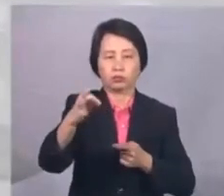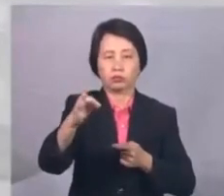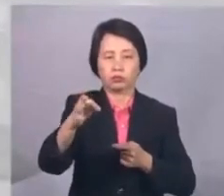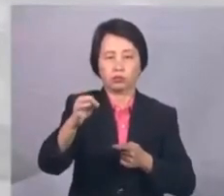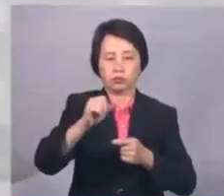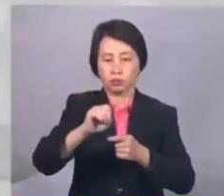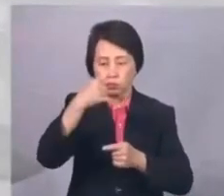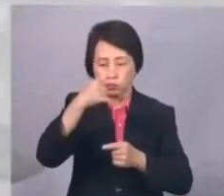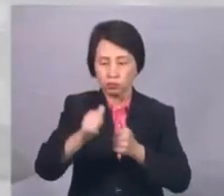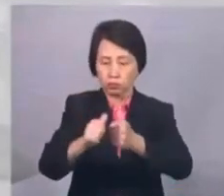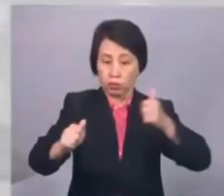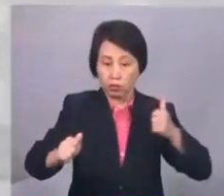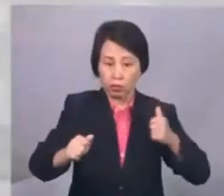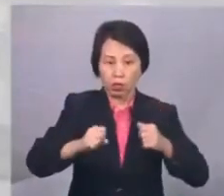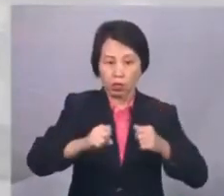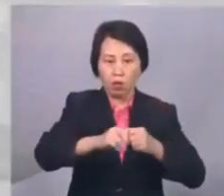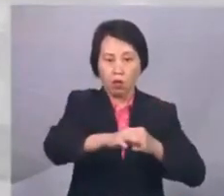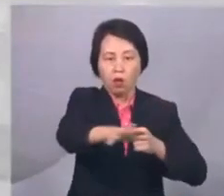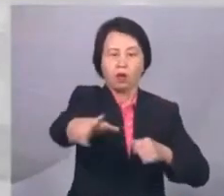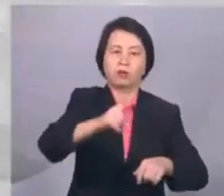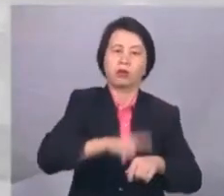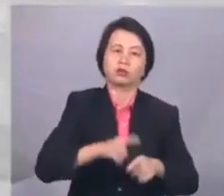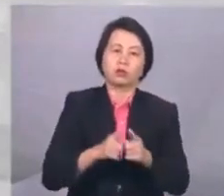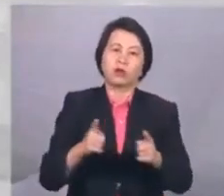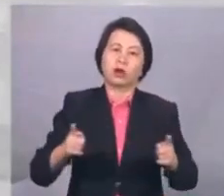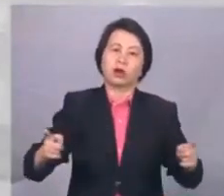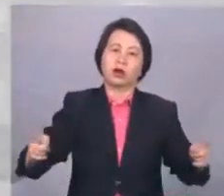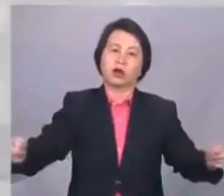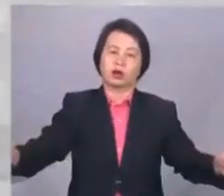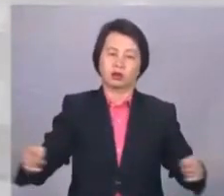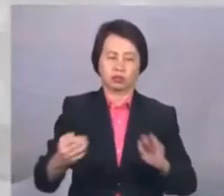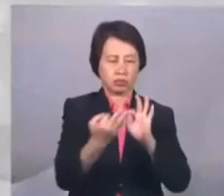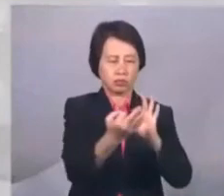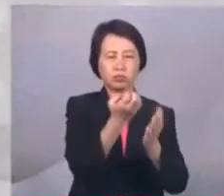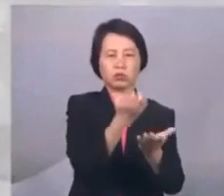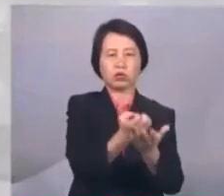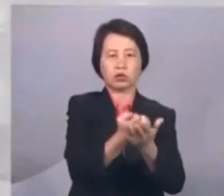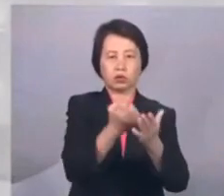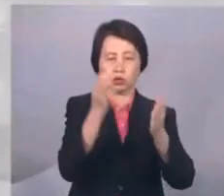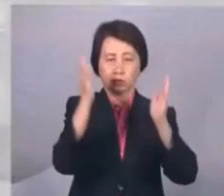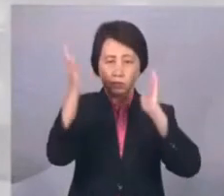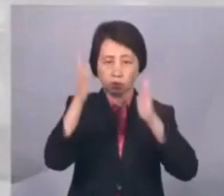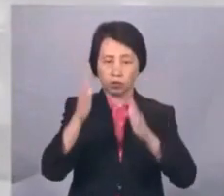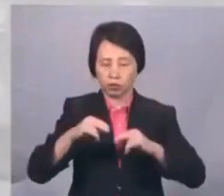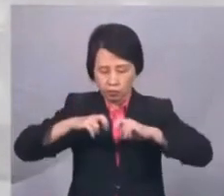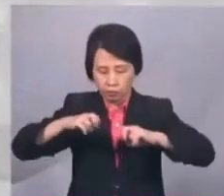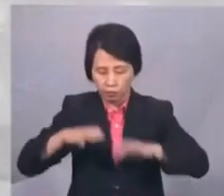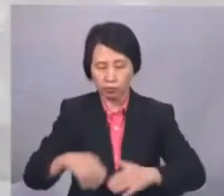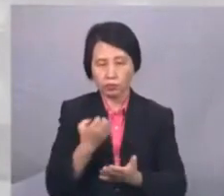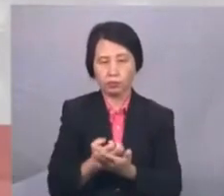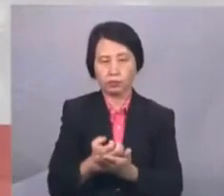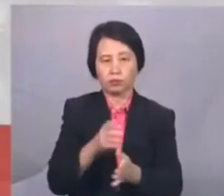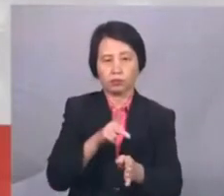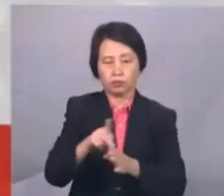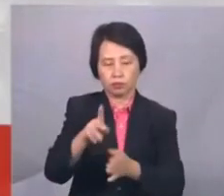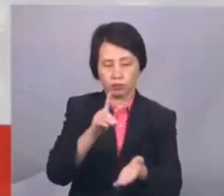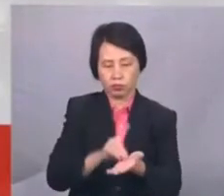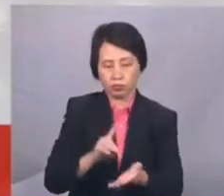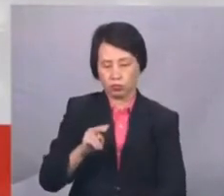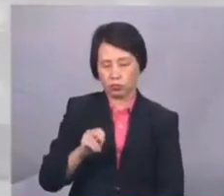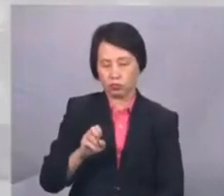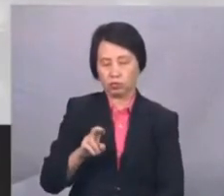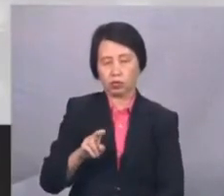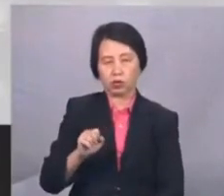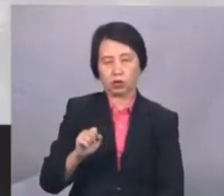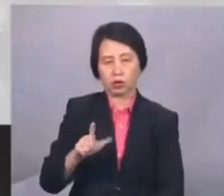19 bagi menghilangin pancang kepanjang terhadap ekonomi negara penganalisis Ekonomi Profesor Madya Dr Nur